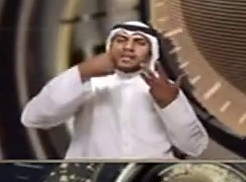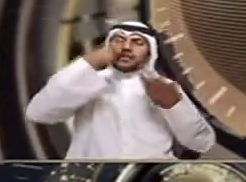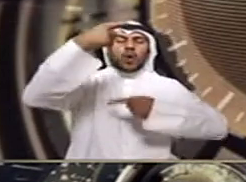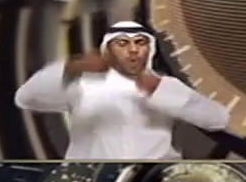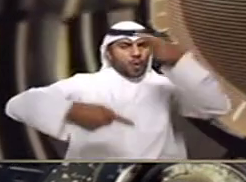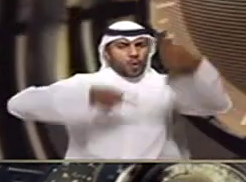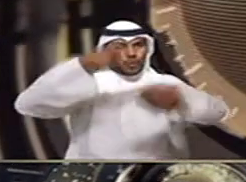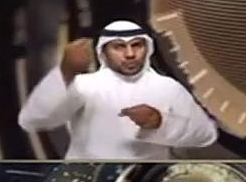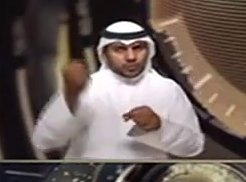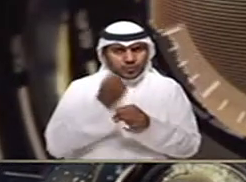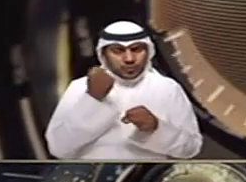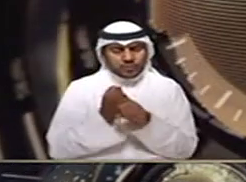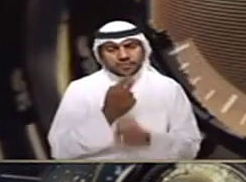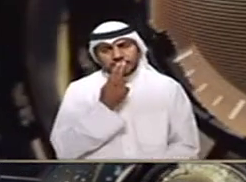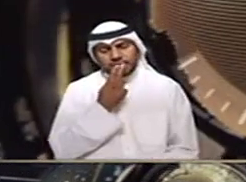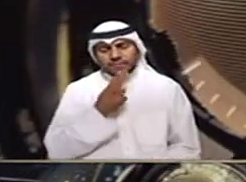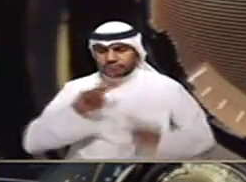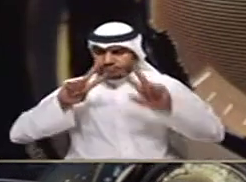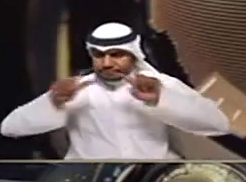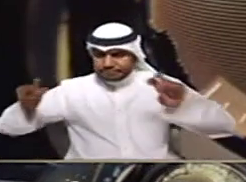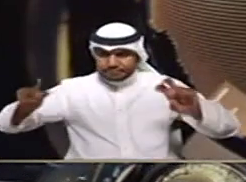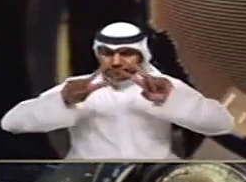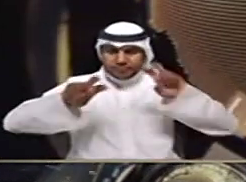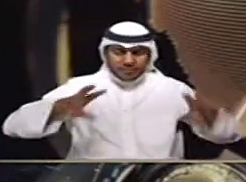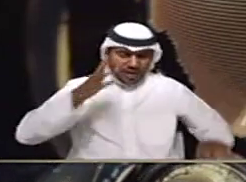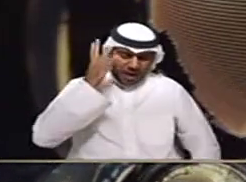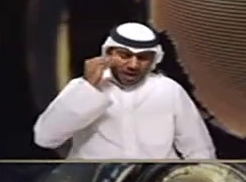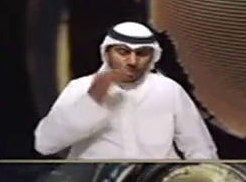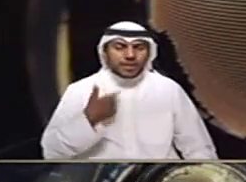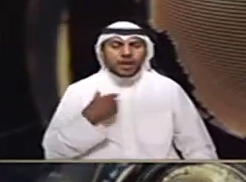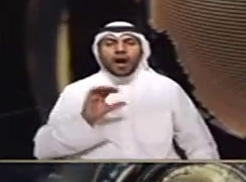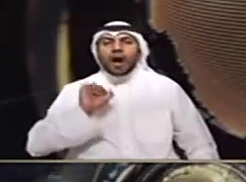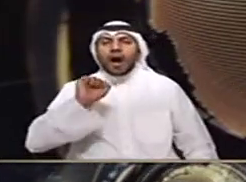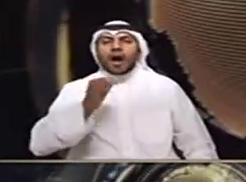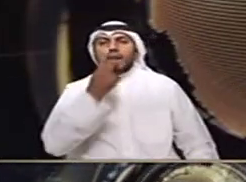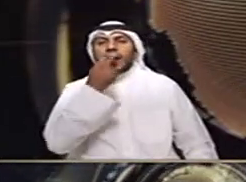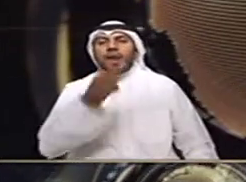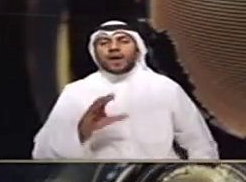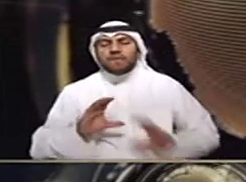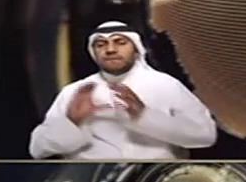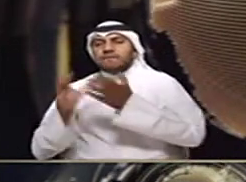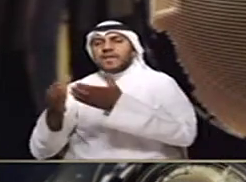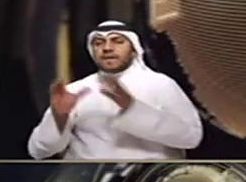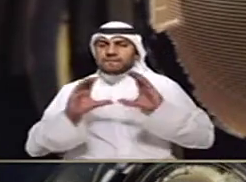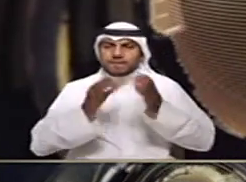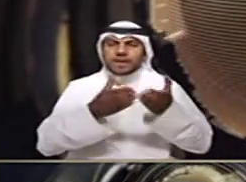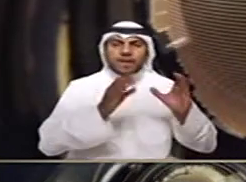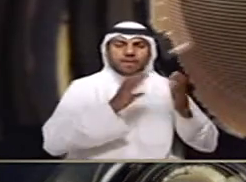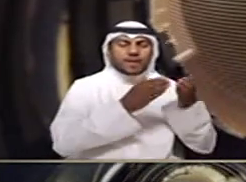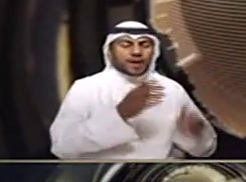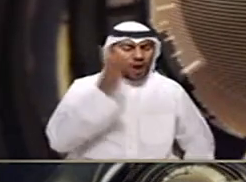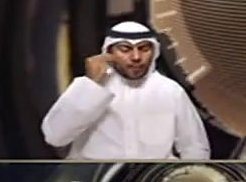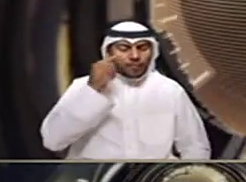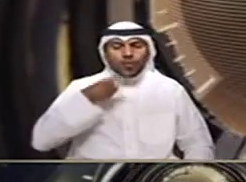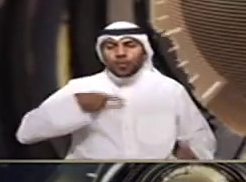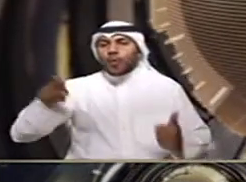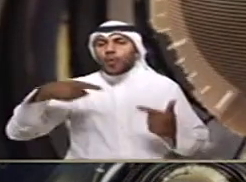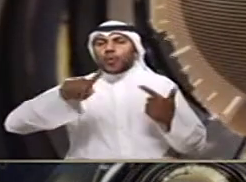نزاهة تعمل حاليا على إصدار قرار بتشكيل فرق العمل الفنية والآليات التنفيذية